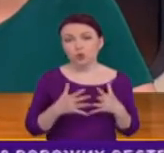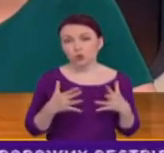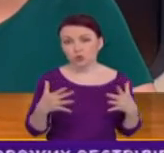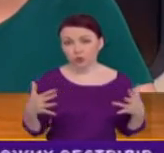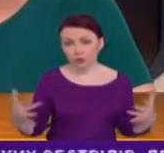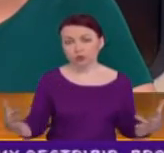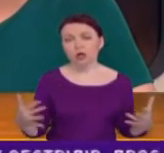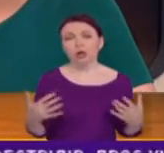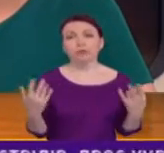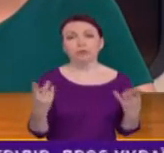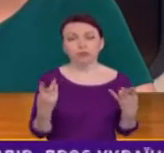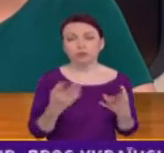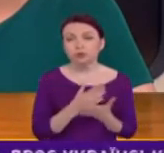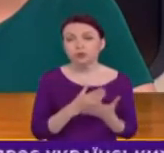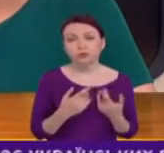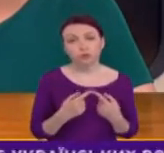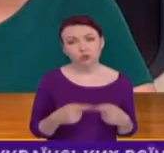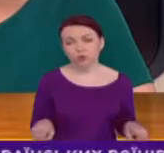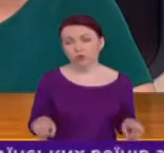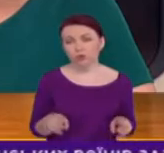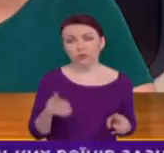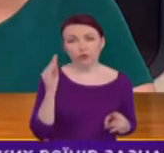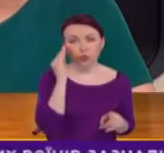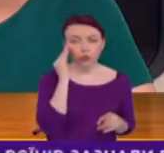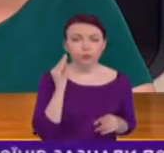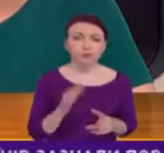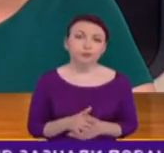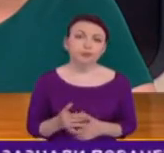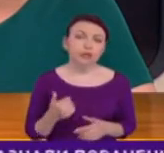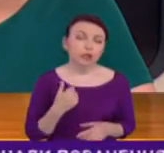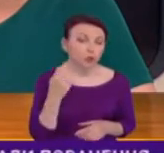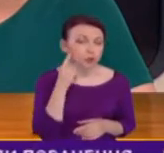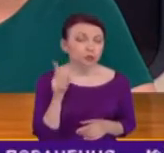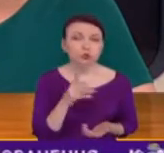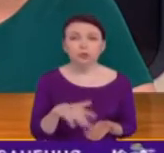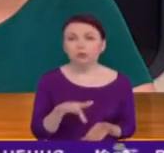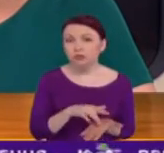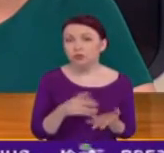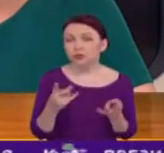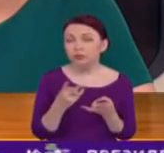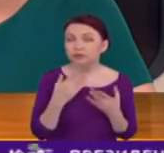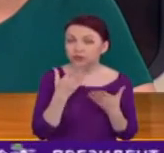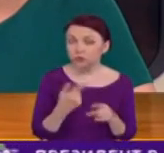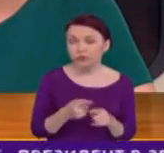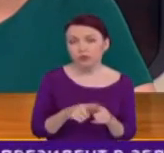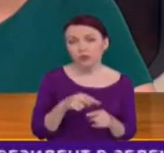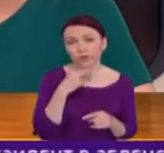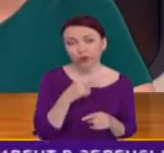і потребує зовсім нового підходу. І я думаю, що місту також треба звернути на це увагу.